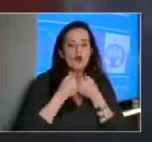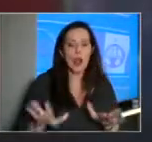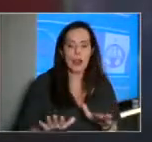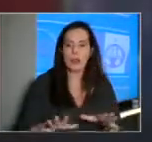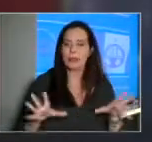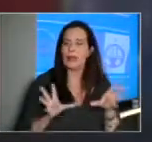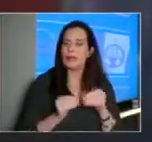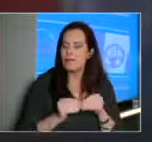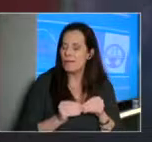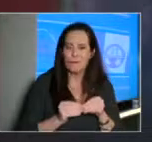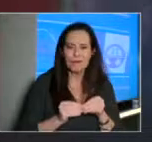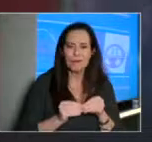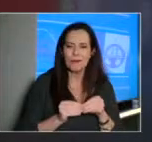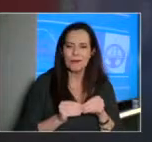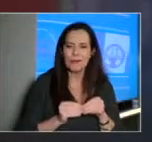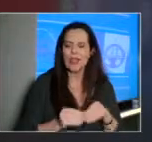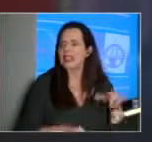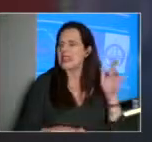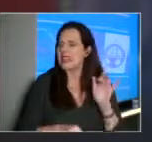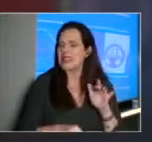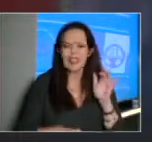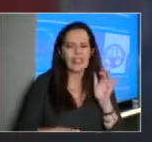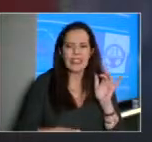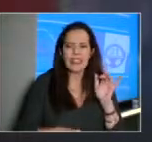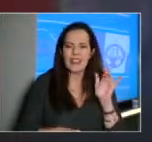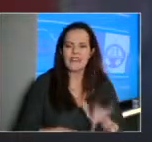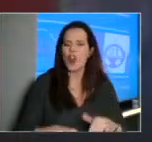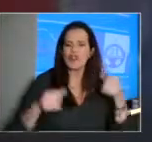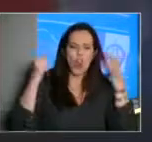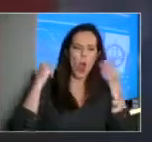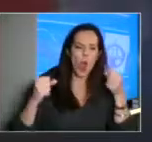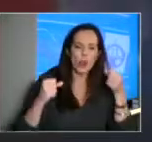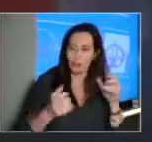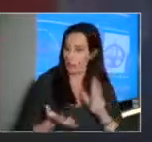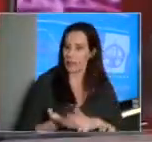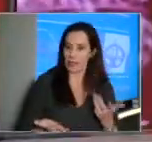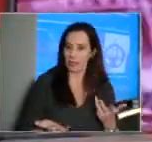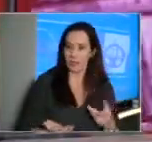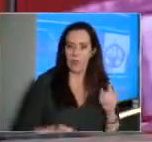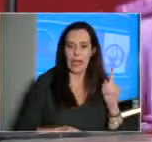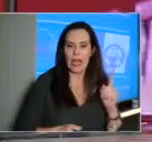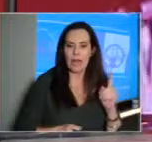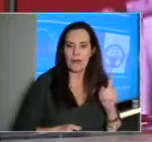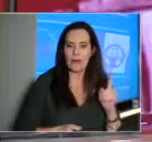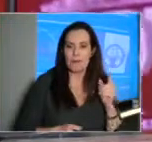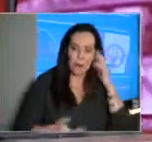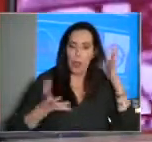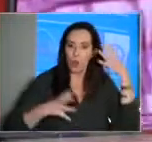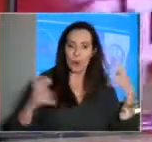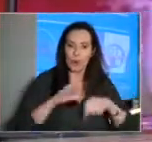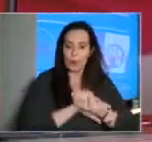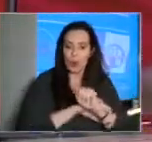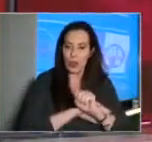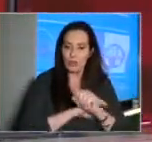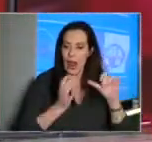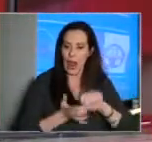עם מערכת של תביעות של האוהדים בצדק, כי הם מטורפים על הקבוצה שלהם ועל